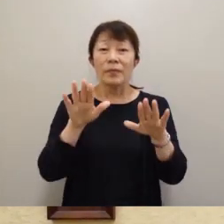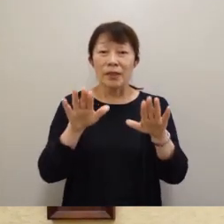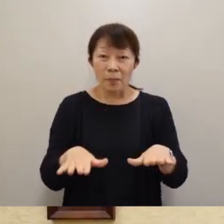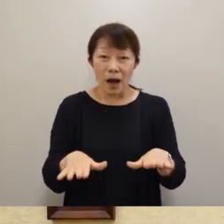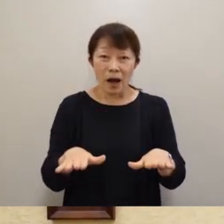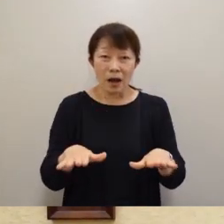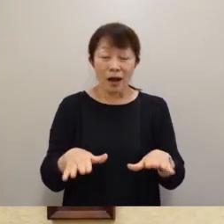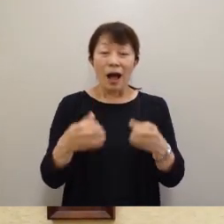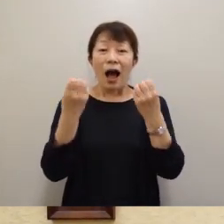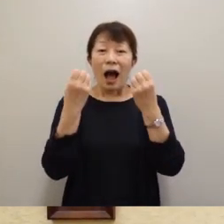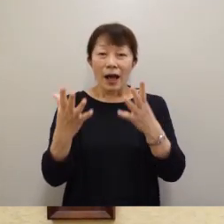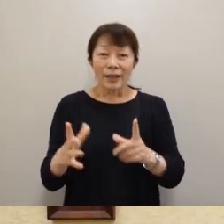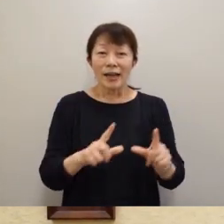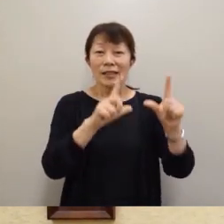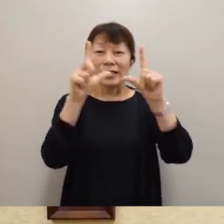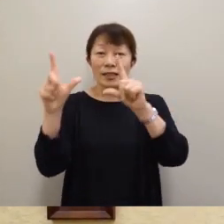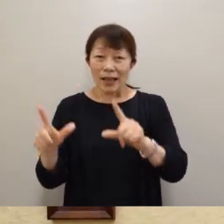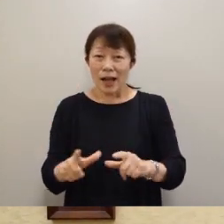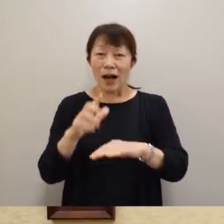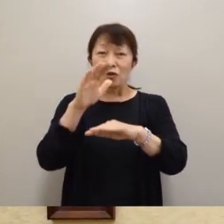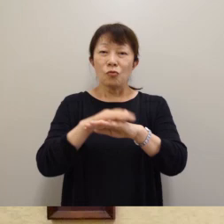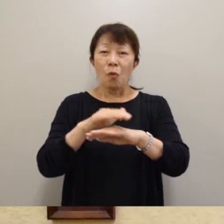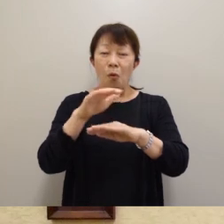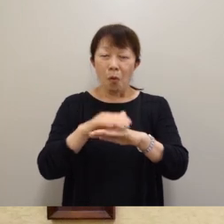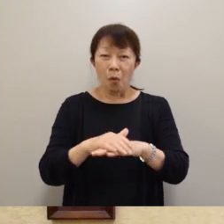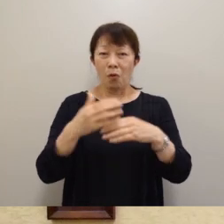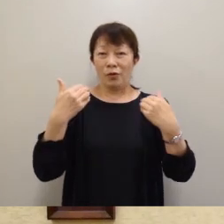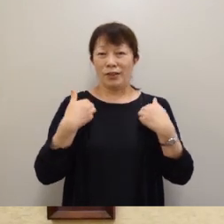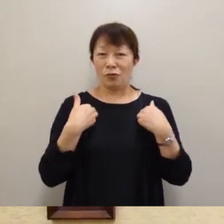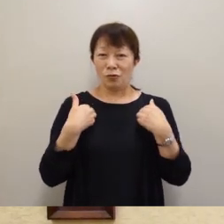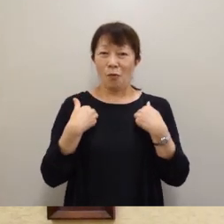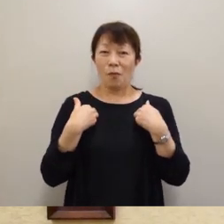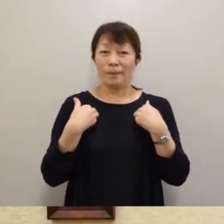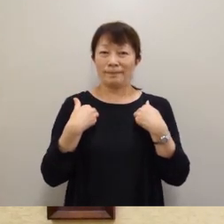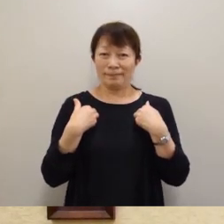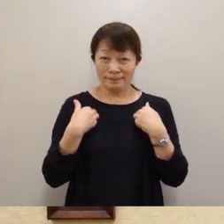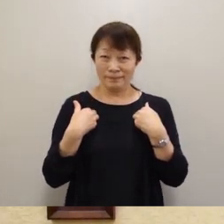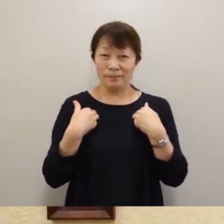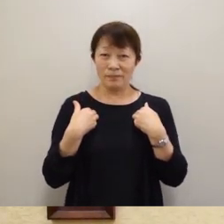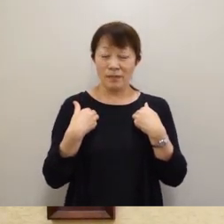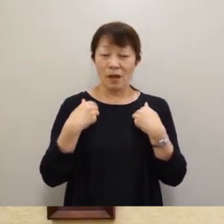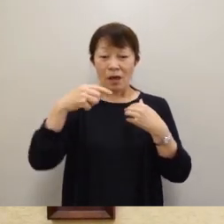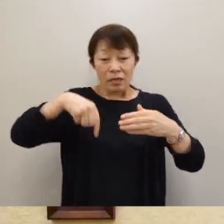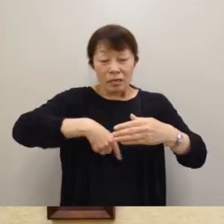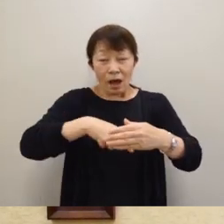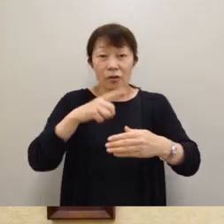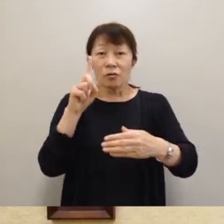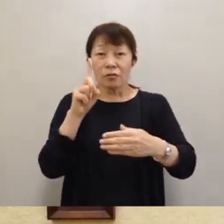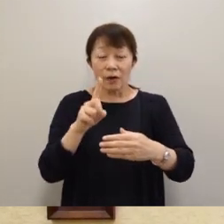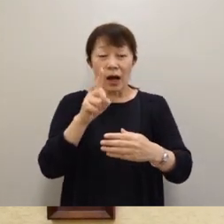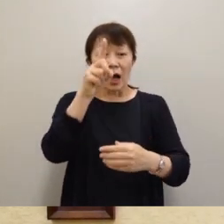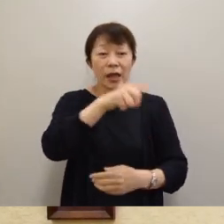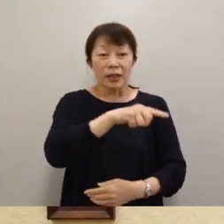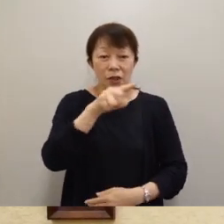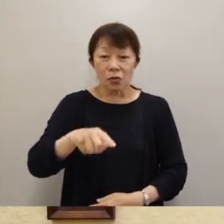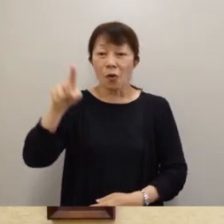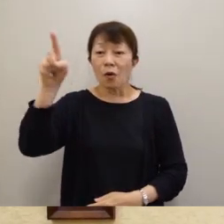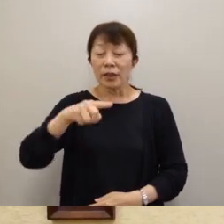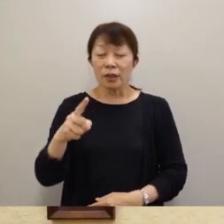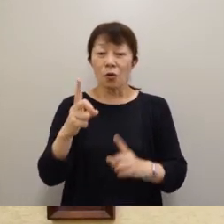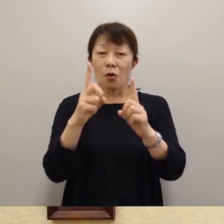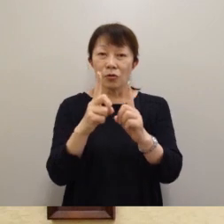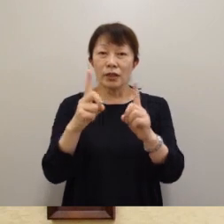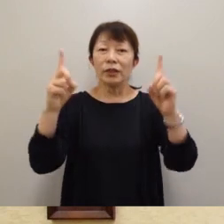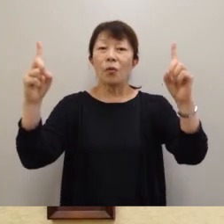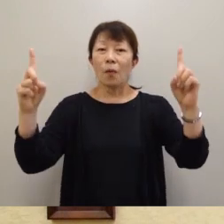には新しい生活様式での生活が求められています。その内容は、人と人との距